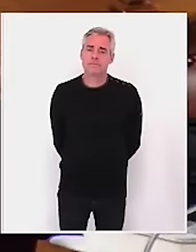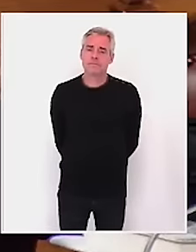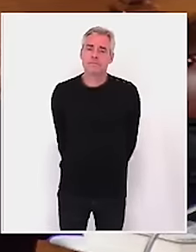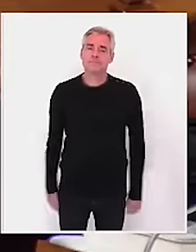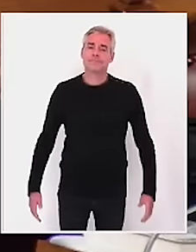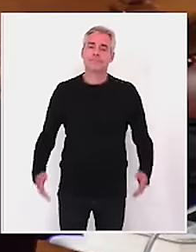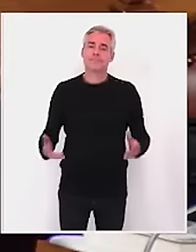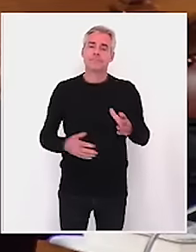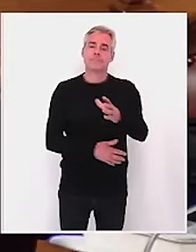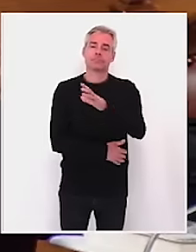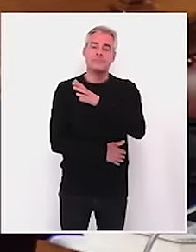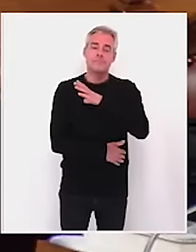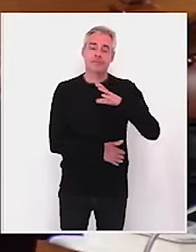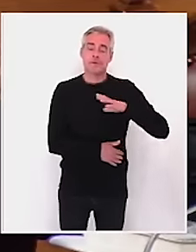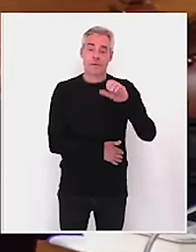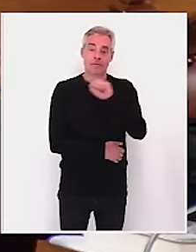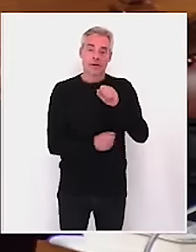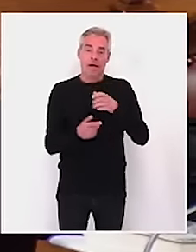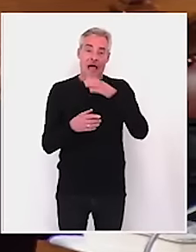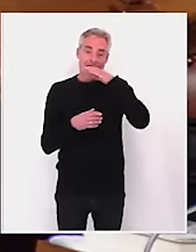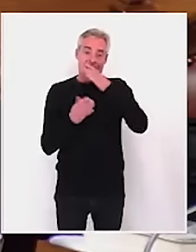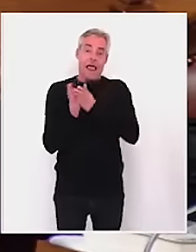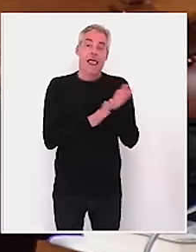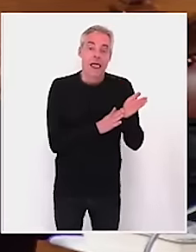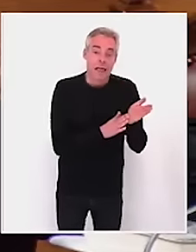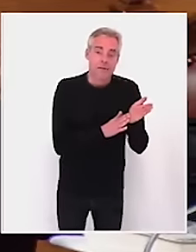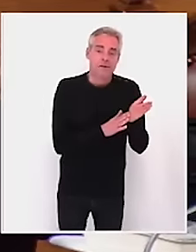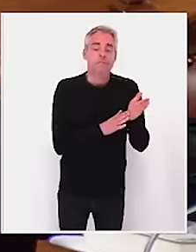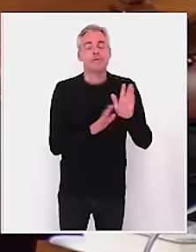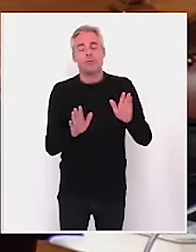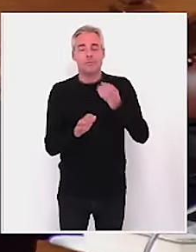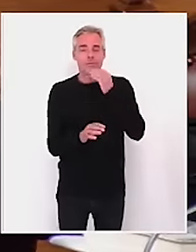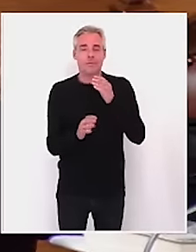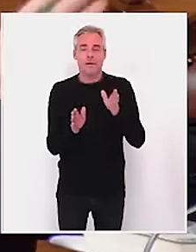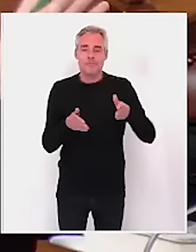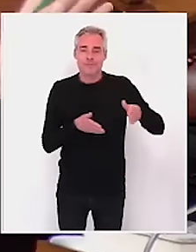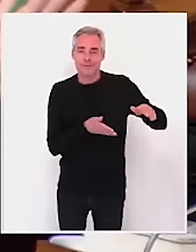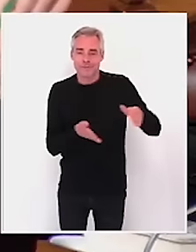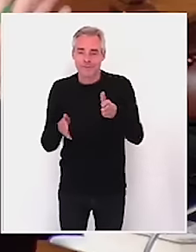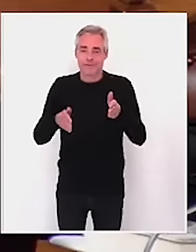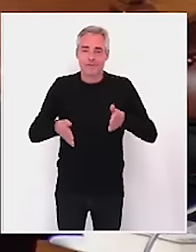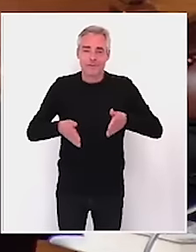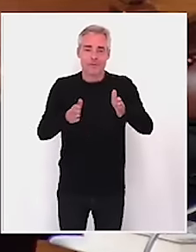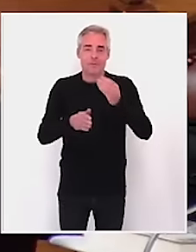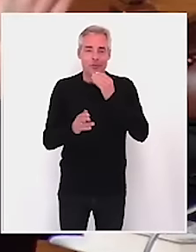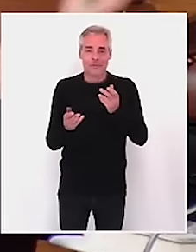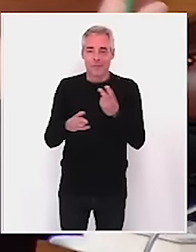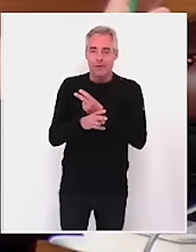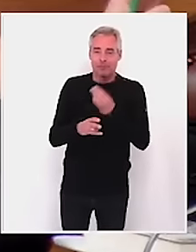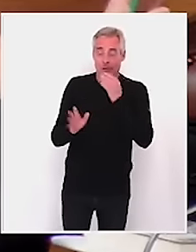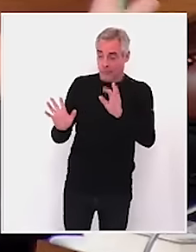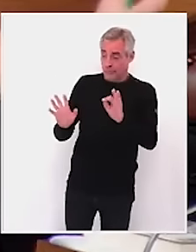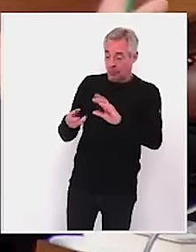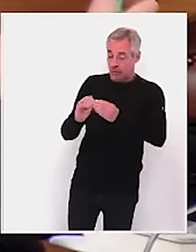Alexandre Assiari a failli faire un hors-piste, mais ça va, ça reste. Non, c'est... Moi j'ai